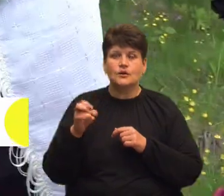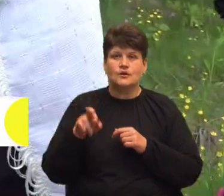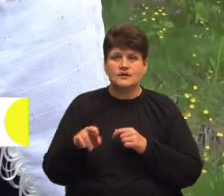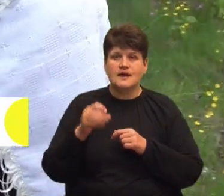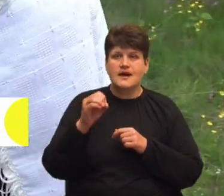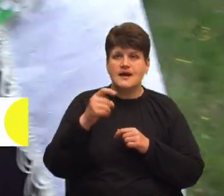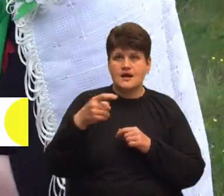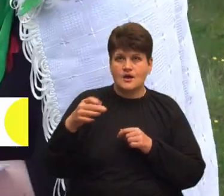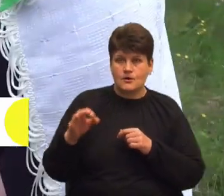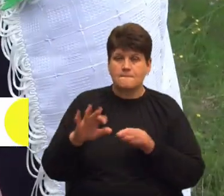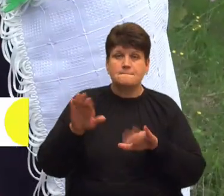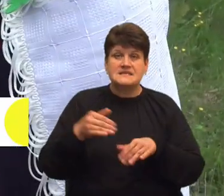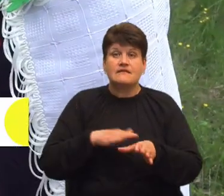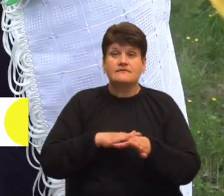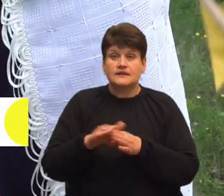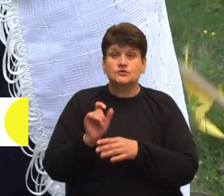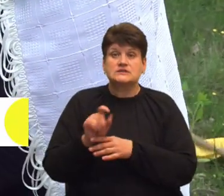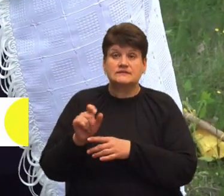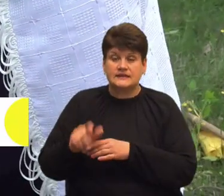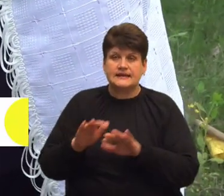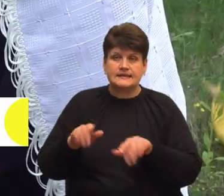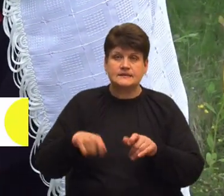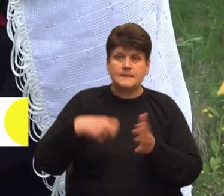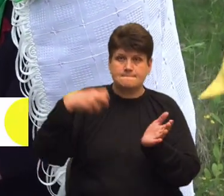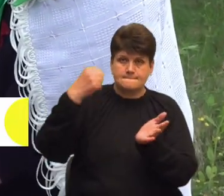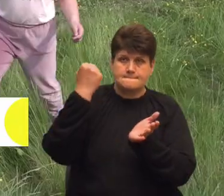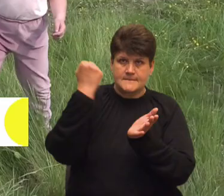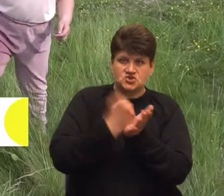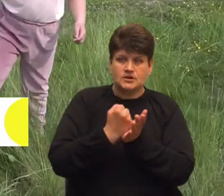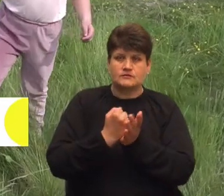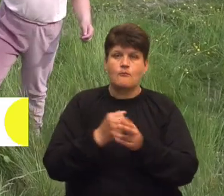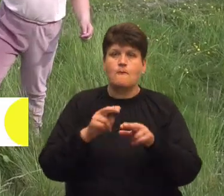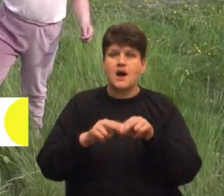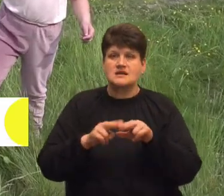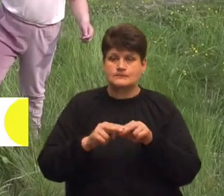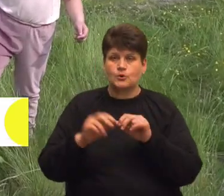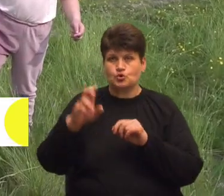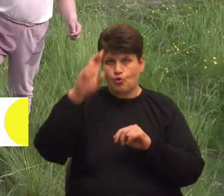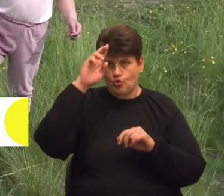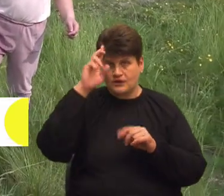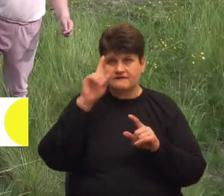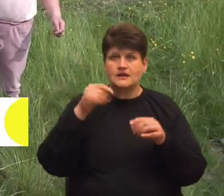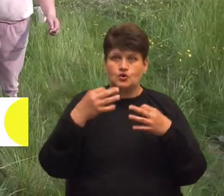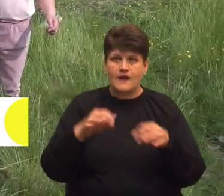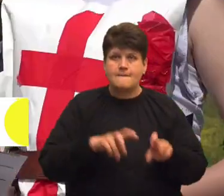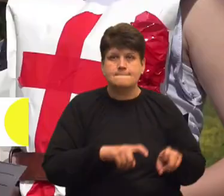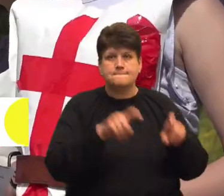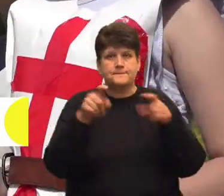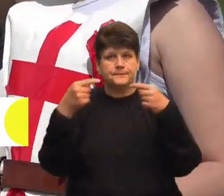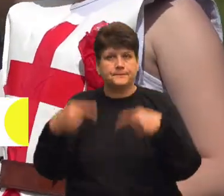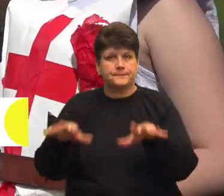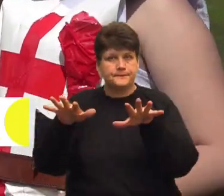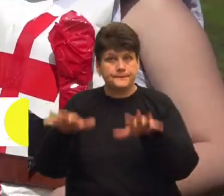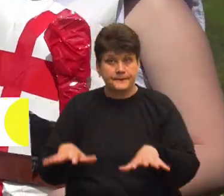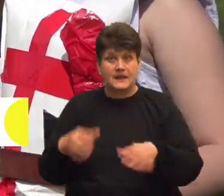після виконаного завдання дітям ставлять печатку в паспорт королівства яка дозволяє перейти на іншу локацію перемагає так